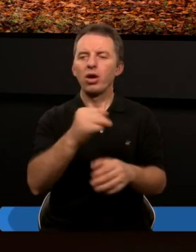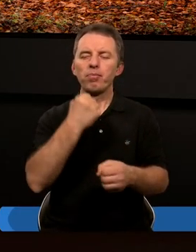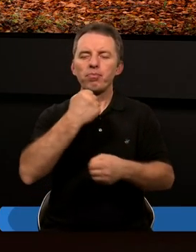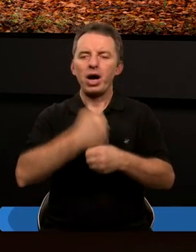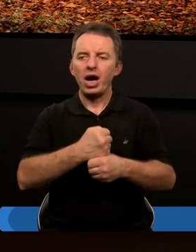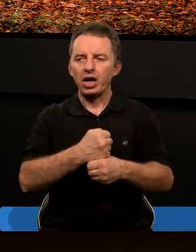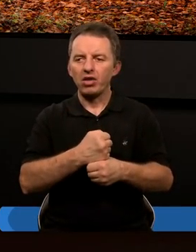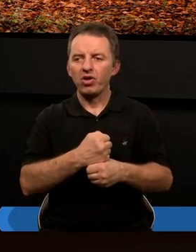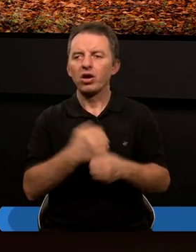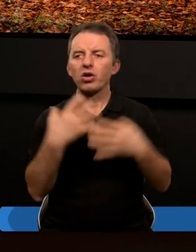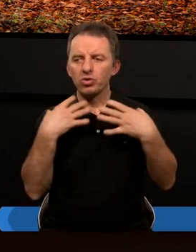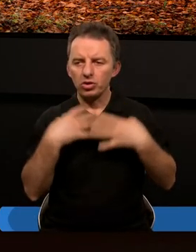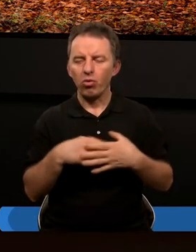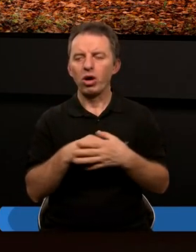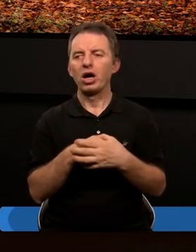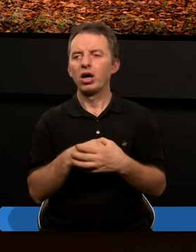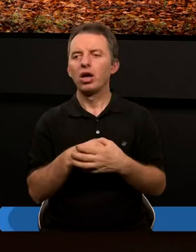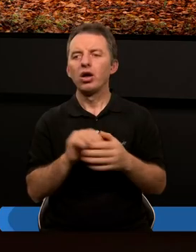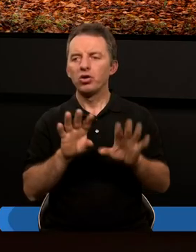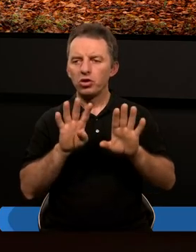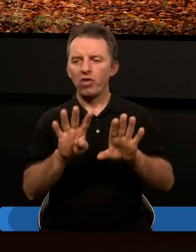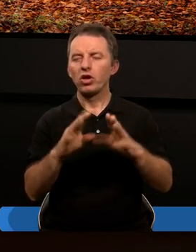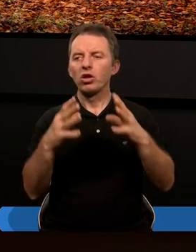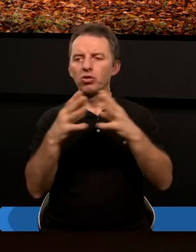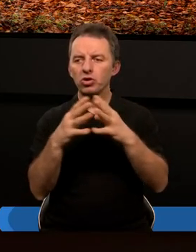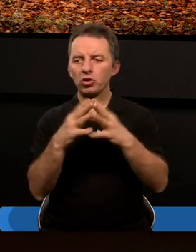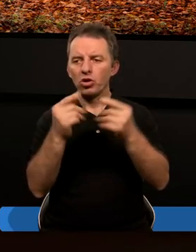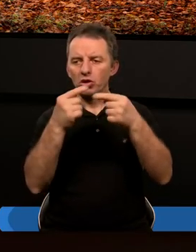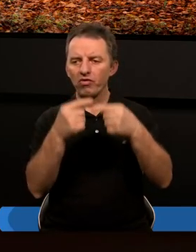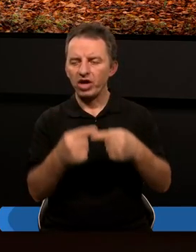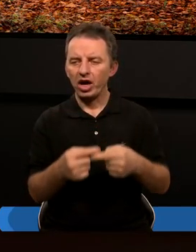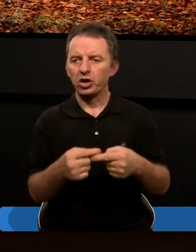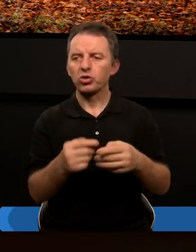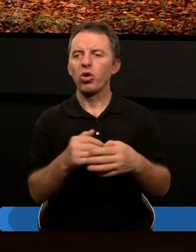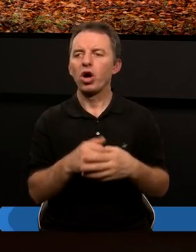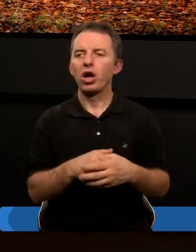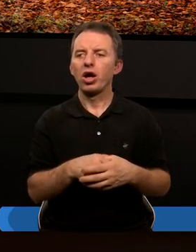ciała w tym dziewiątym i dziesiątym wierszu?